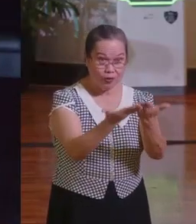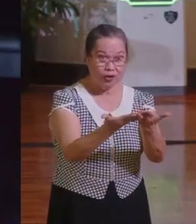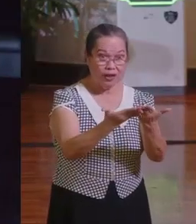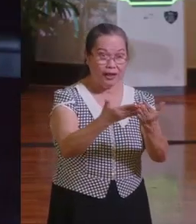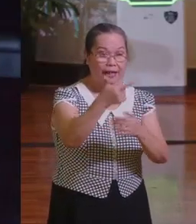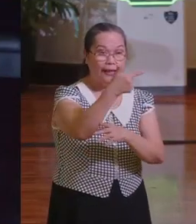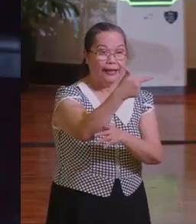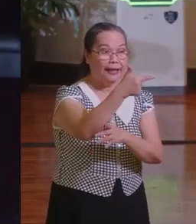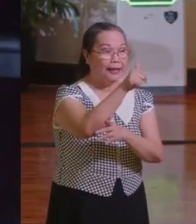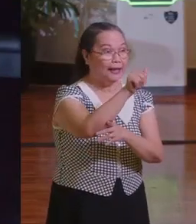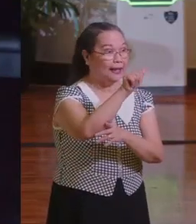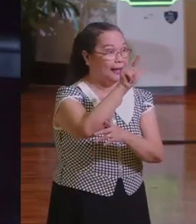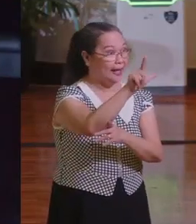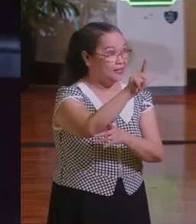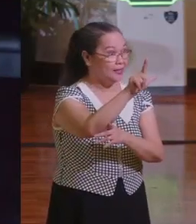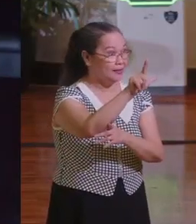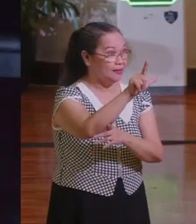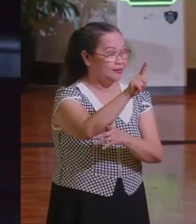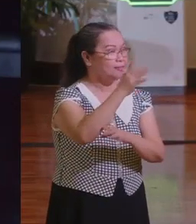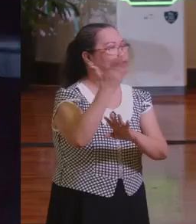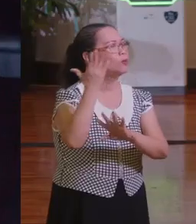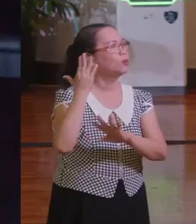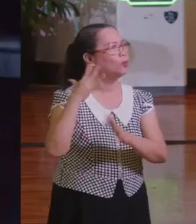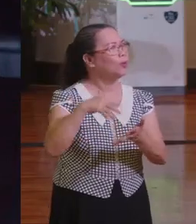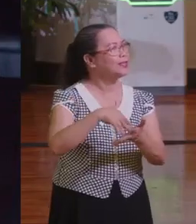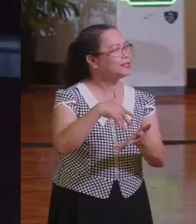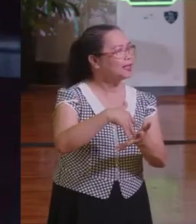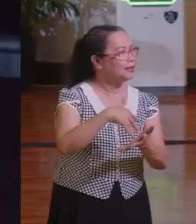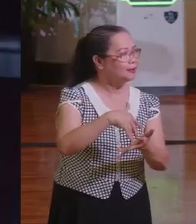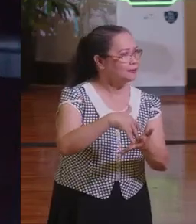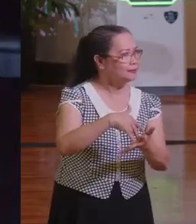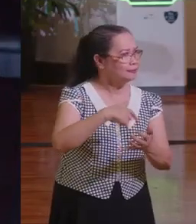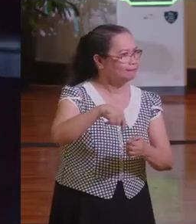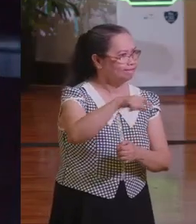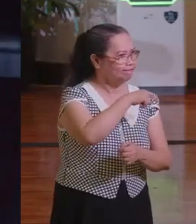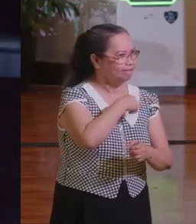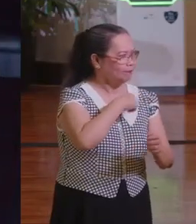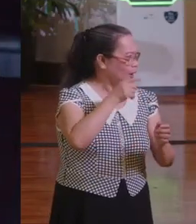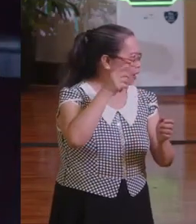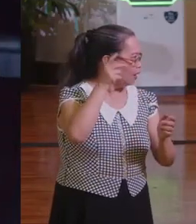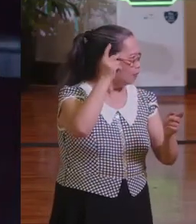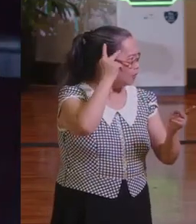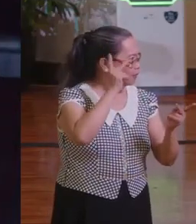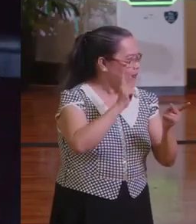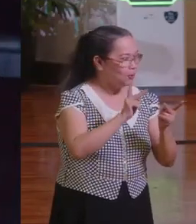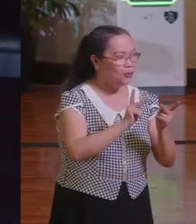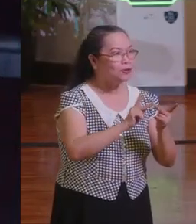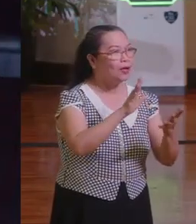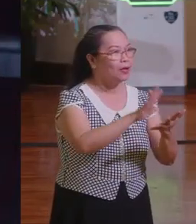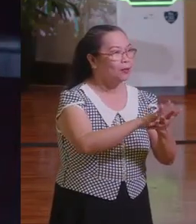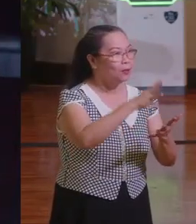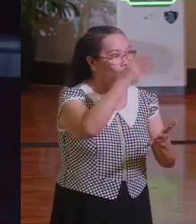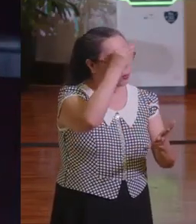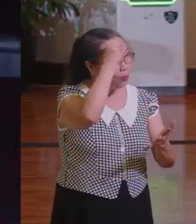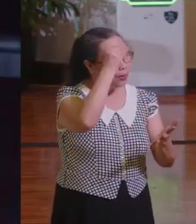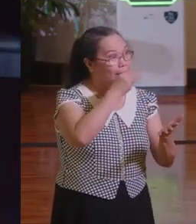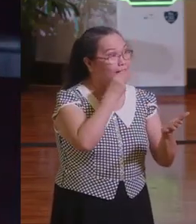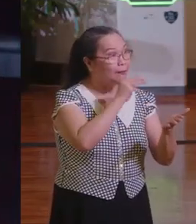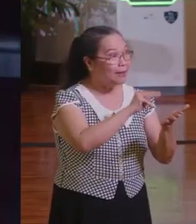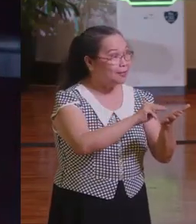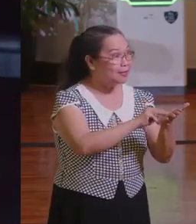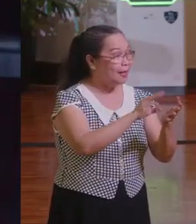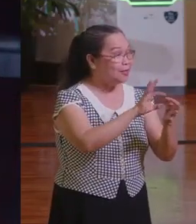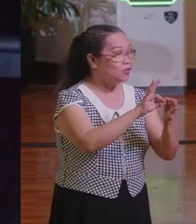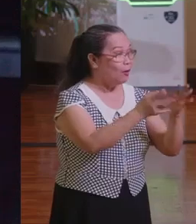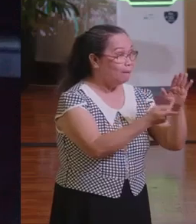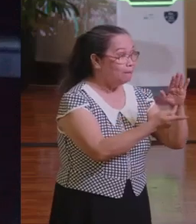ating pong matagal na rin pinag-aaralan at ang ating pong pakay ay matutunan ang mensahe na pinadala ni Pablo